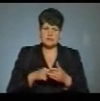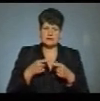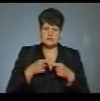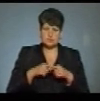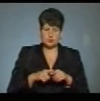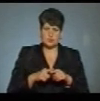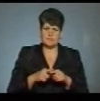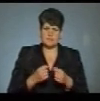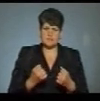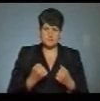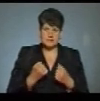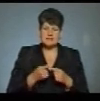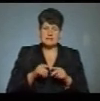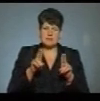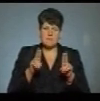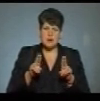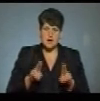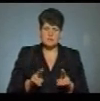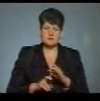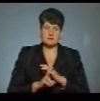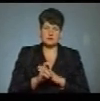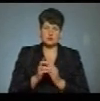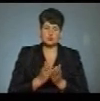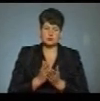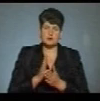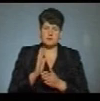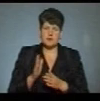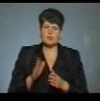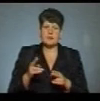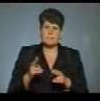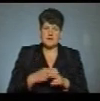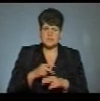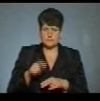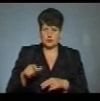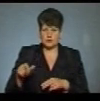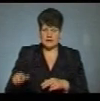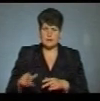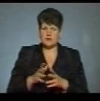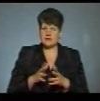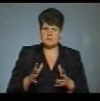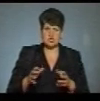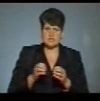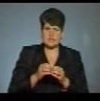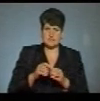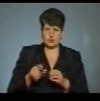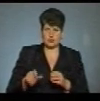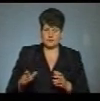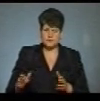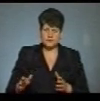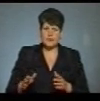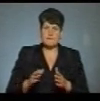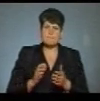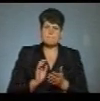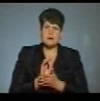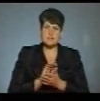техногенно-екологічної безпеки. За цими правилами в храмі служба має відбуватися без вірян або не більше 10 осіб одночасно.